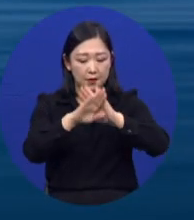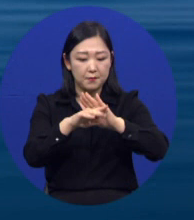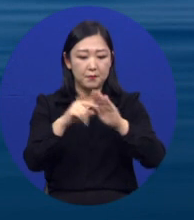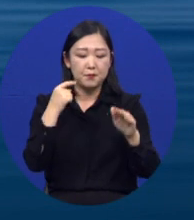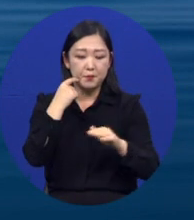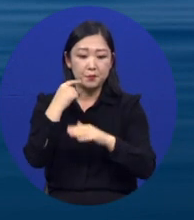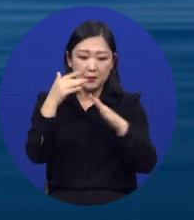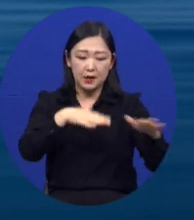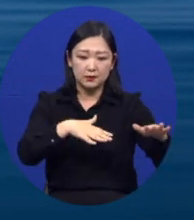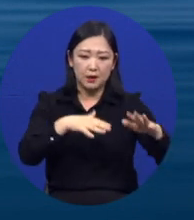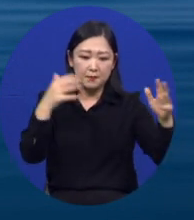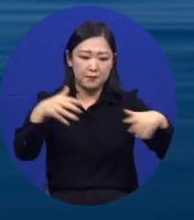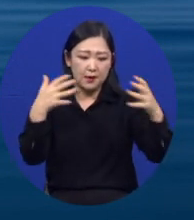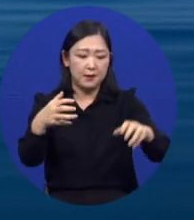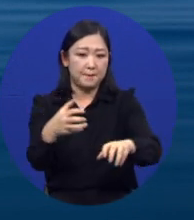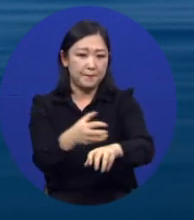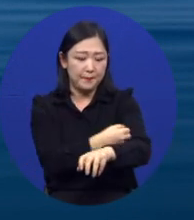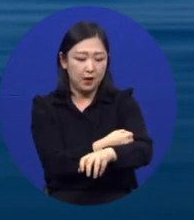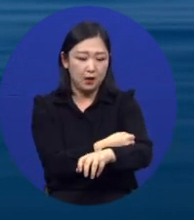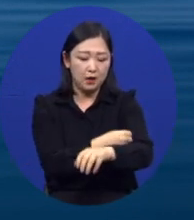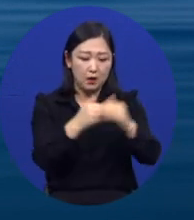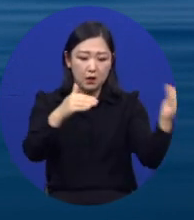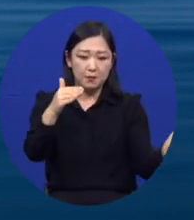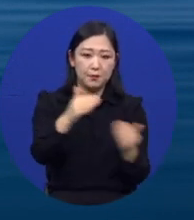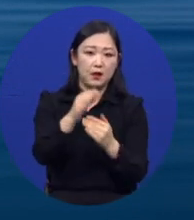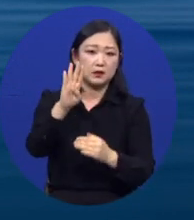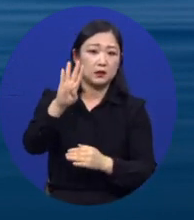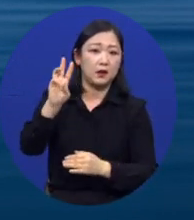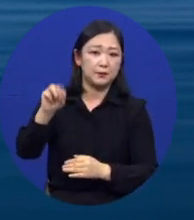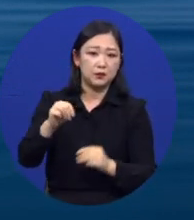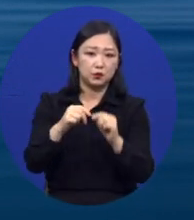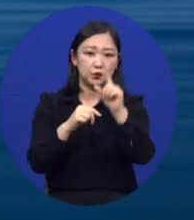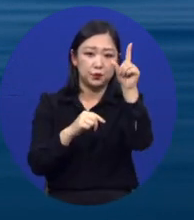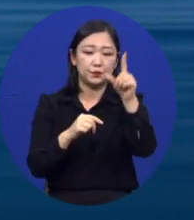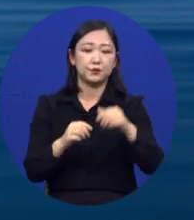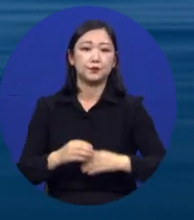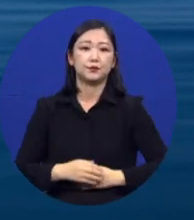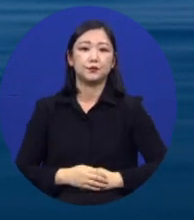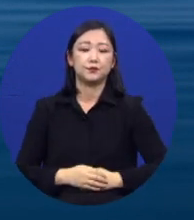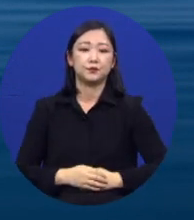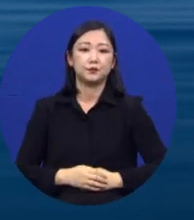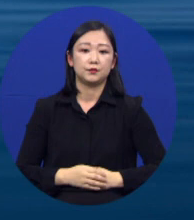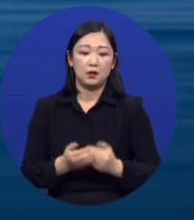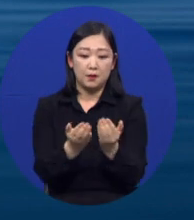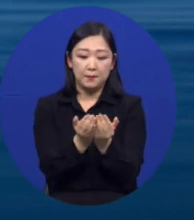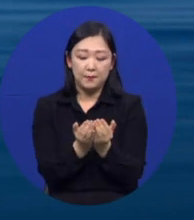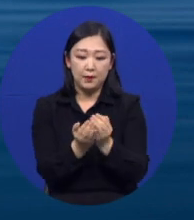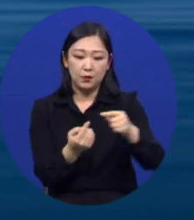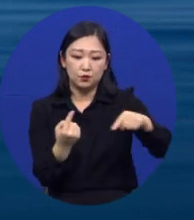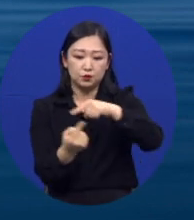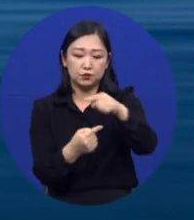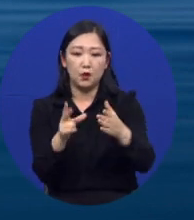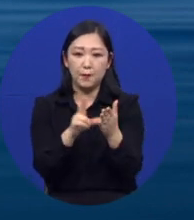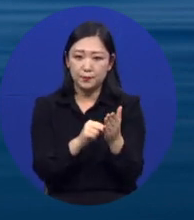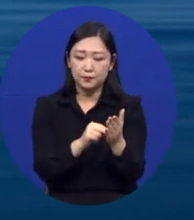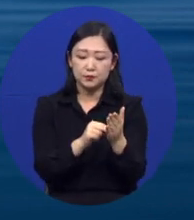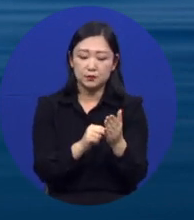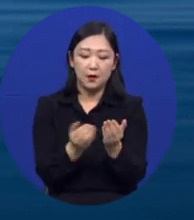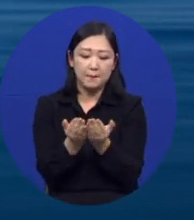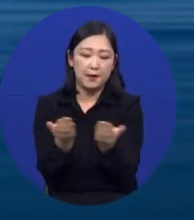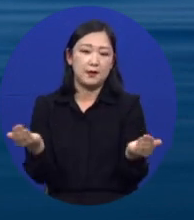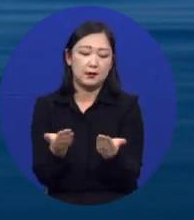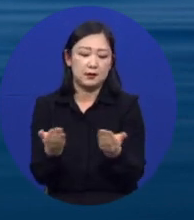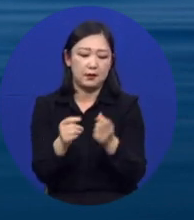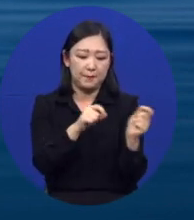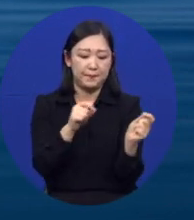바람이 강하게 불어서 요 물결이 최고 4m 까지 매우 높게 일겠습니다 여객선 운항에 차질이 예상되고 요 졸업할 동도